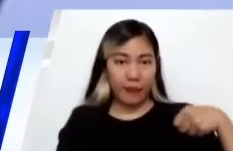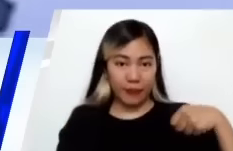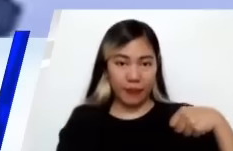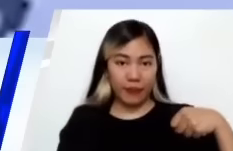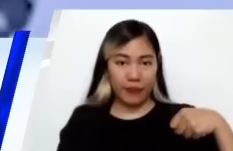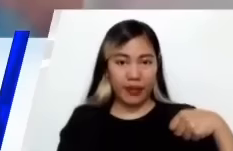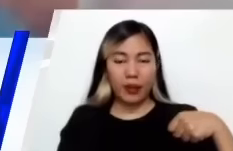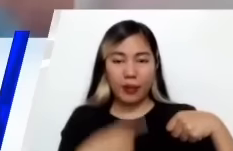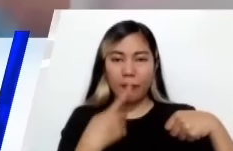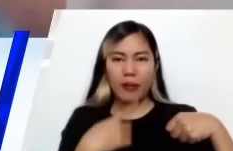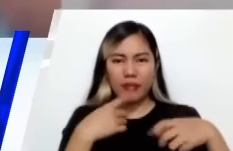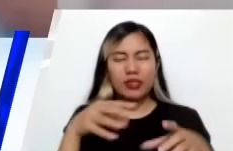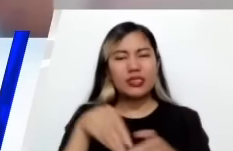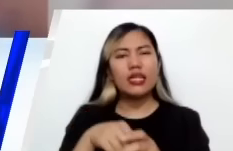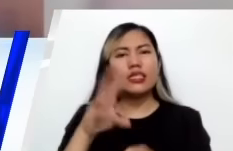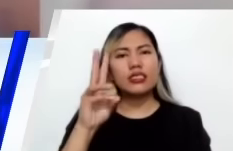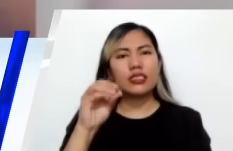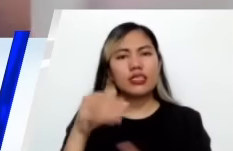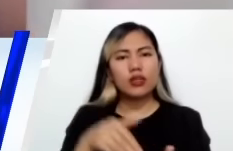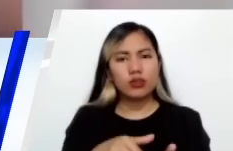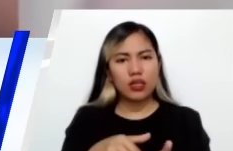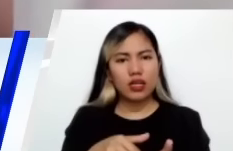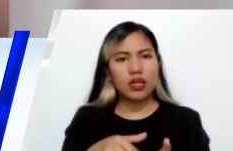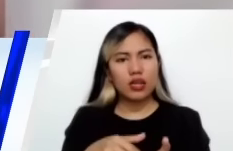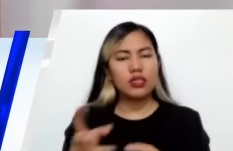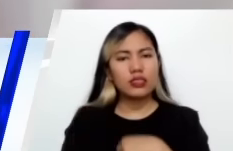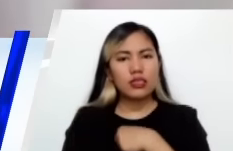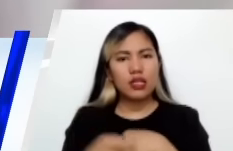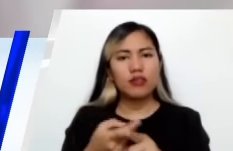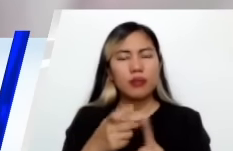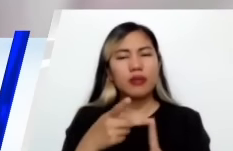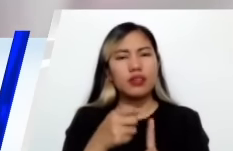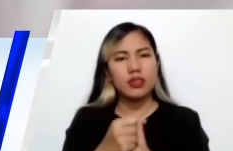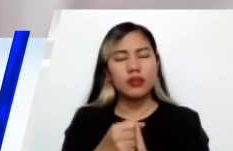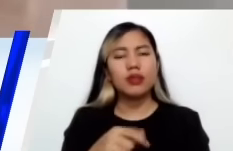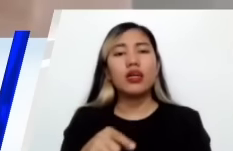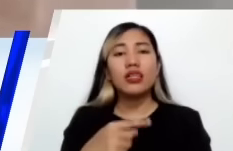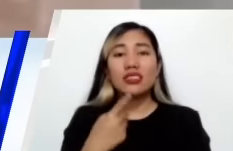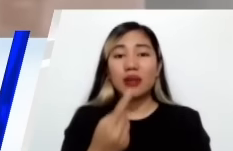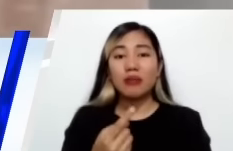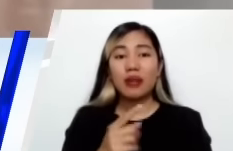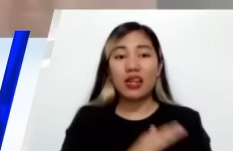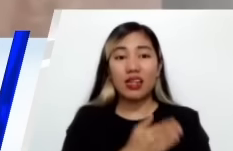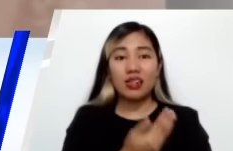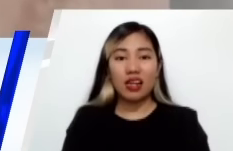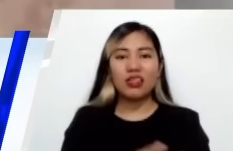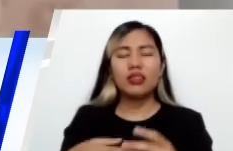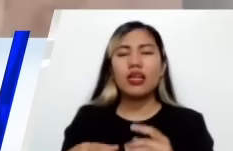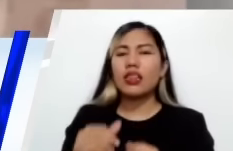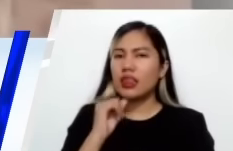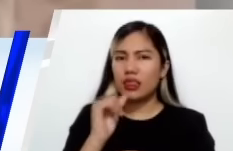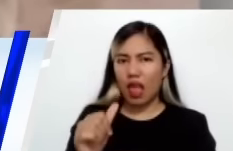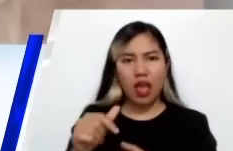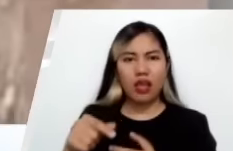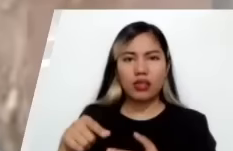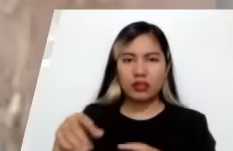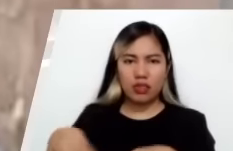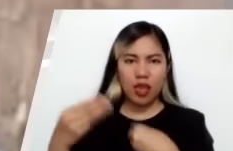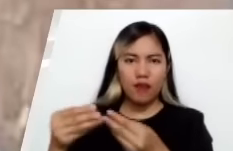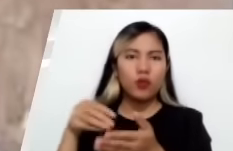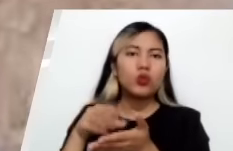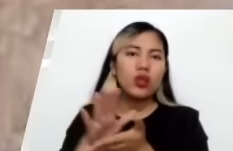pesos na kanyang tinangay mula sa biktima. Kwento ng anak ng biktima, hindi pinahiram ng pera ng kanyang nanay ang lalaki, kaya